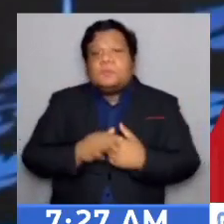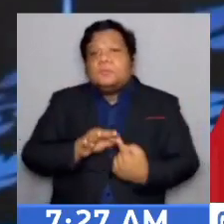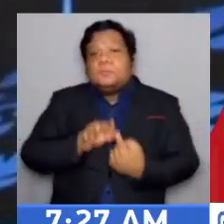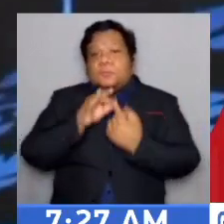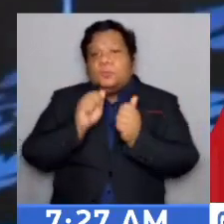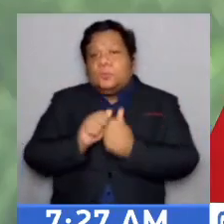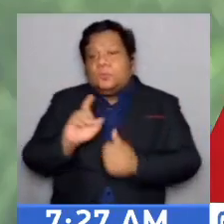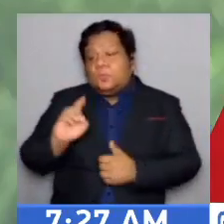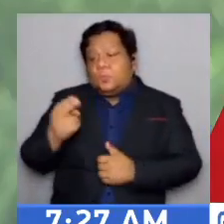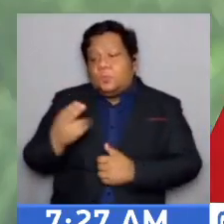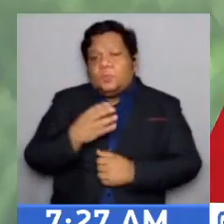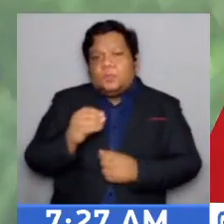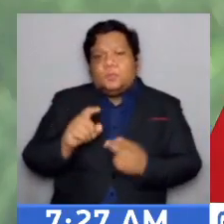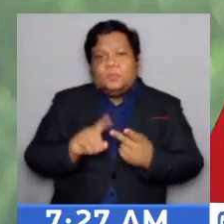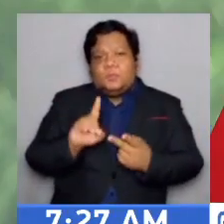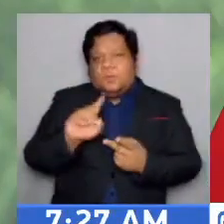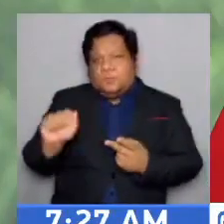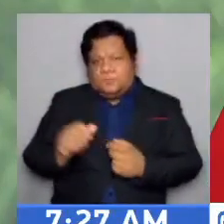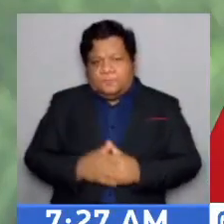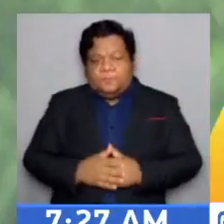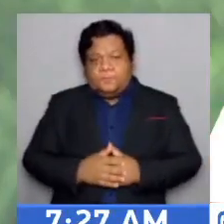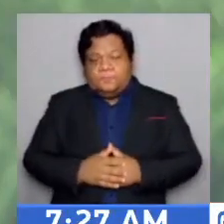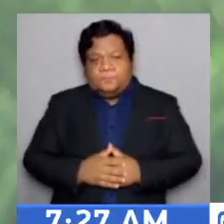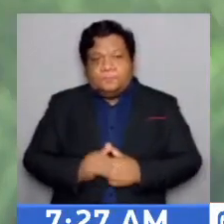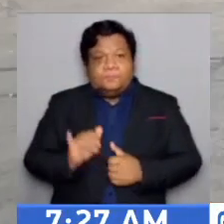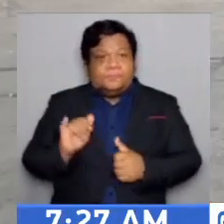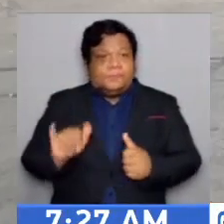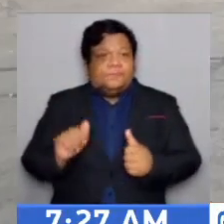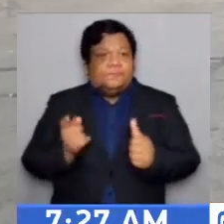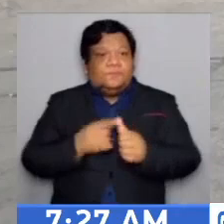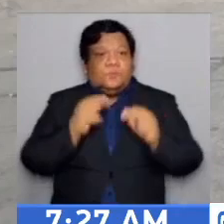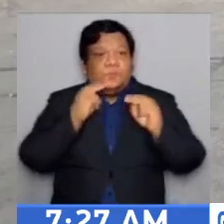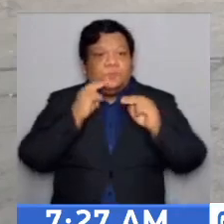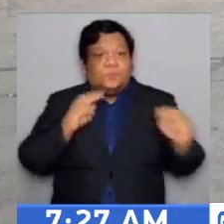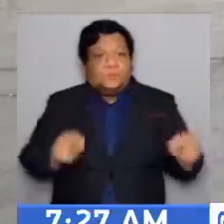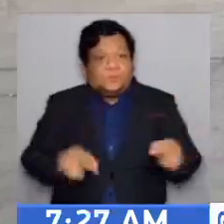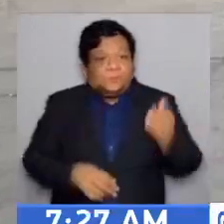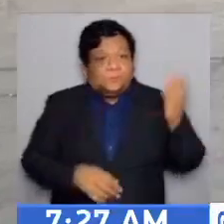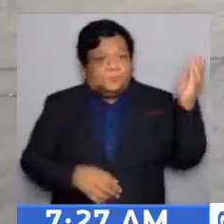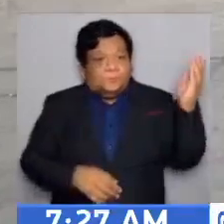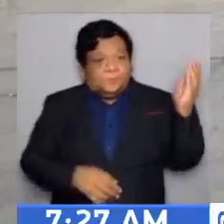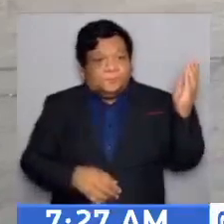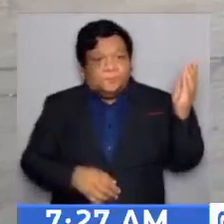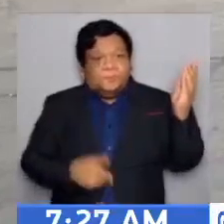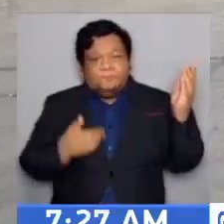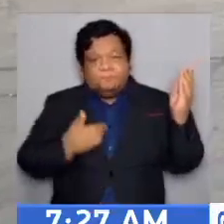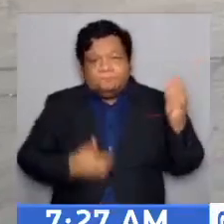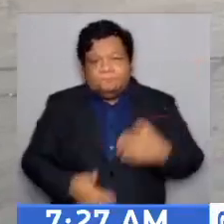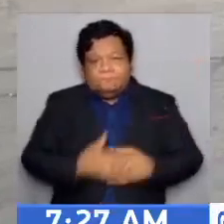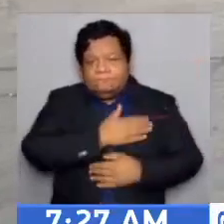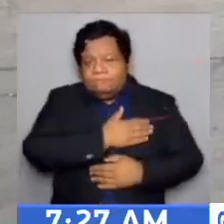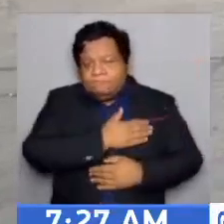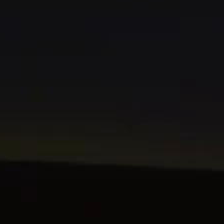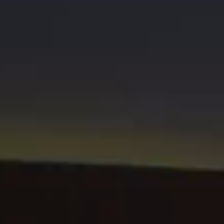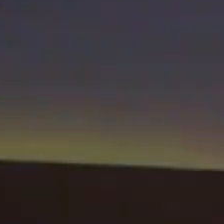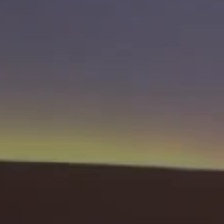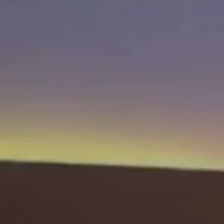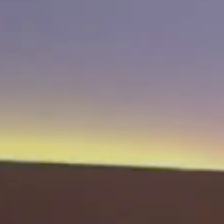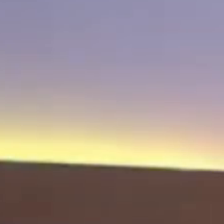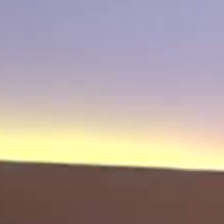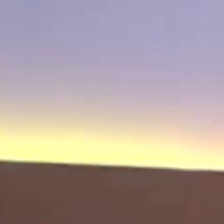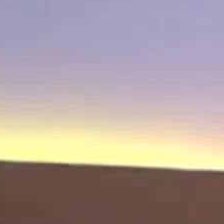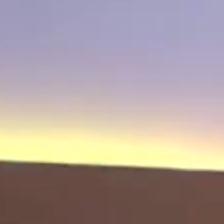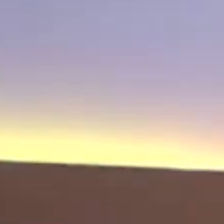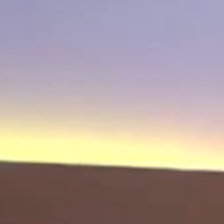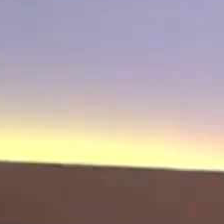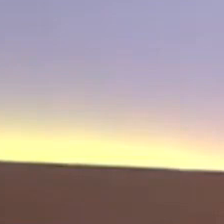of Agriculture. Yan ang unang balita. Ivan Mayrina. Jun Veneracion, buong puso para sa Pilipino. Kapuso,